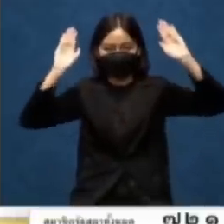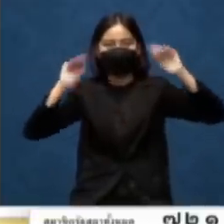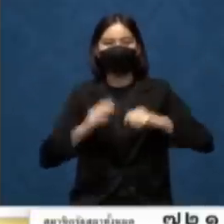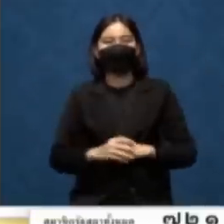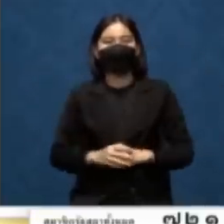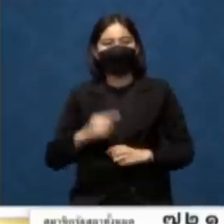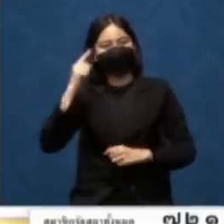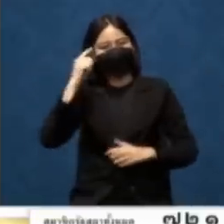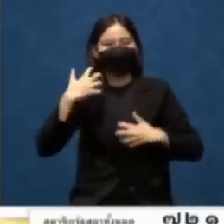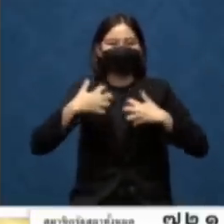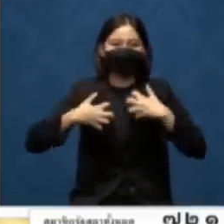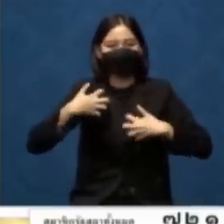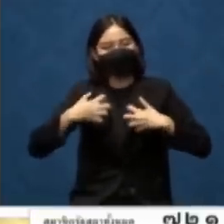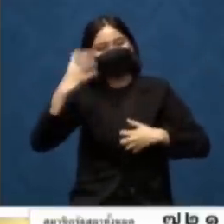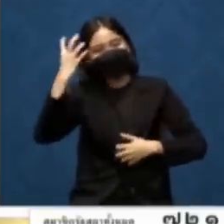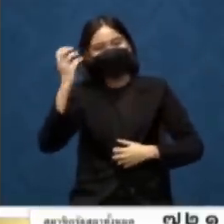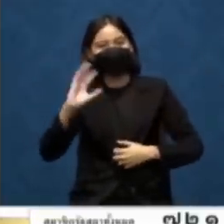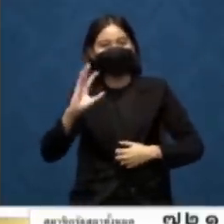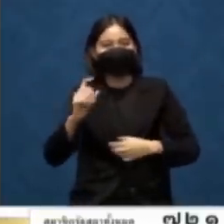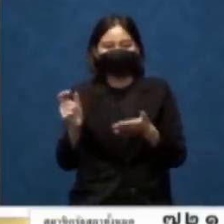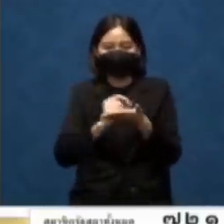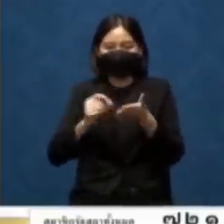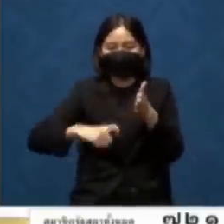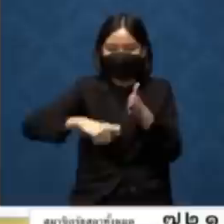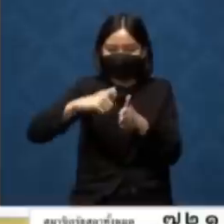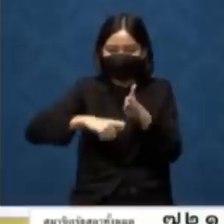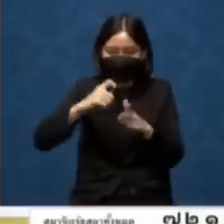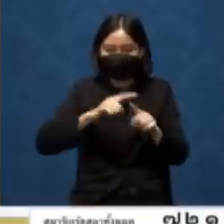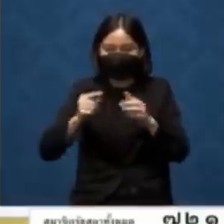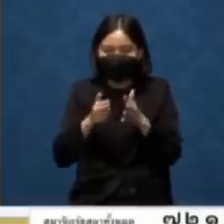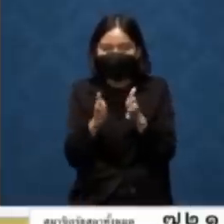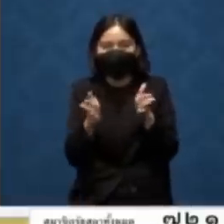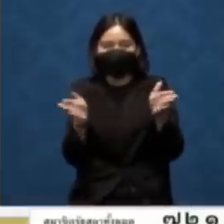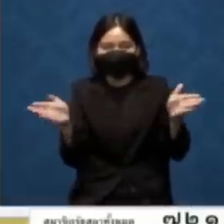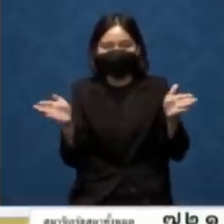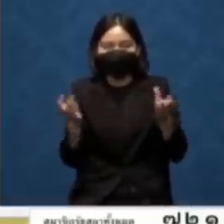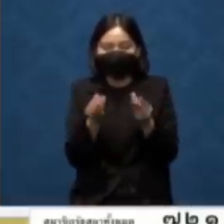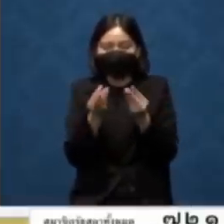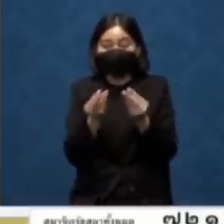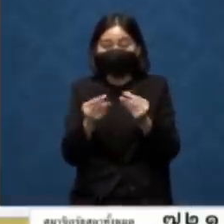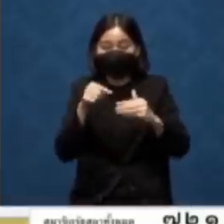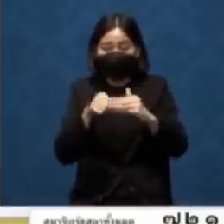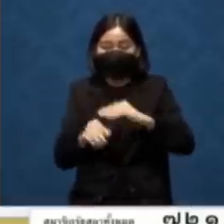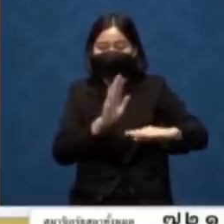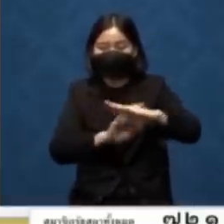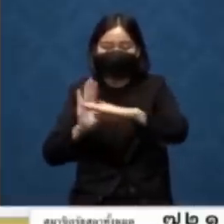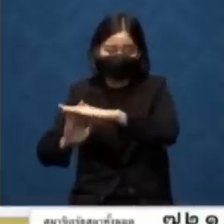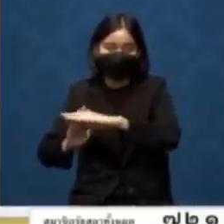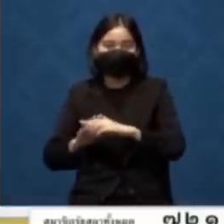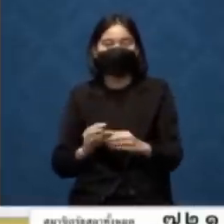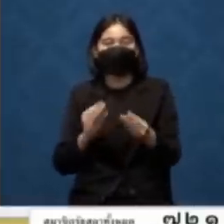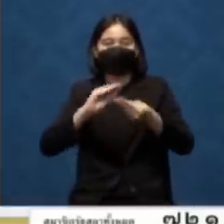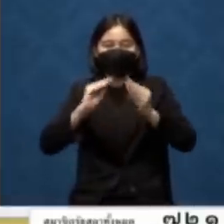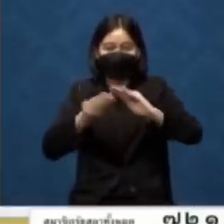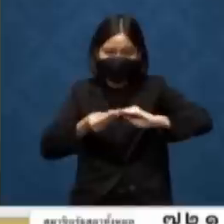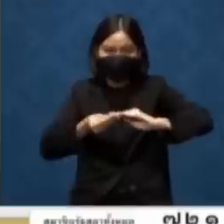ไม่ต้องกงวลครัเพระวาemen เขีนหลกการแล้ situationsรายละเอีดททท้วติง Spotไม่วาจะเป็นตัวเลขต่าง